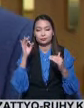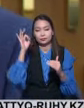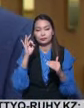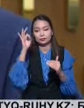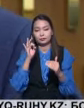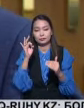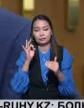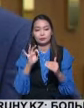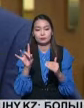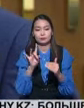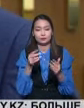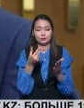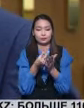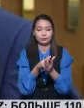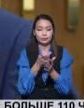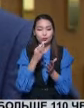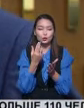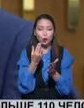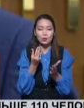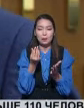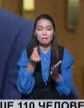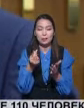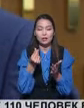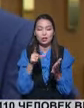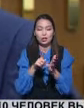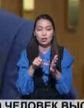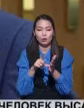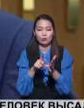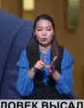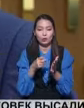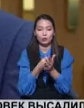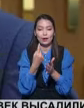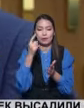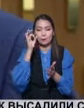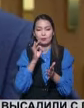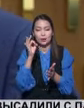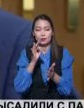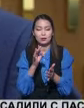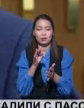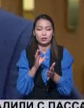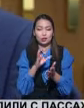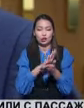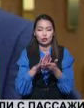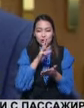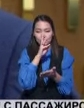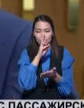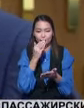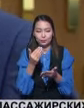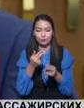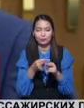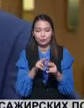размеров соцплатежей и налога, то есть соцплатежей вот, в частности до 1% с чистого дохода по 1% там,